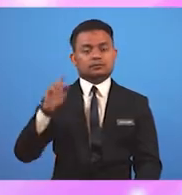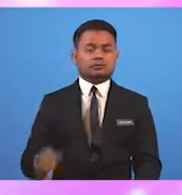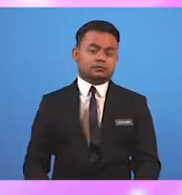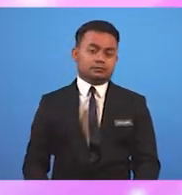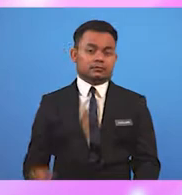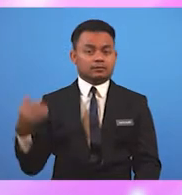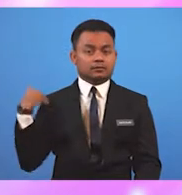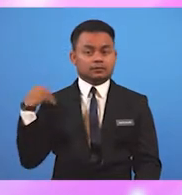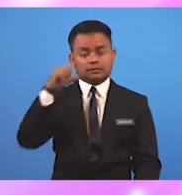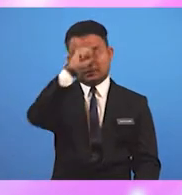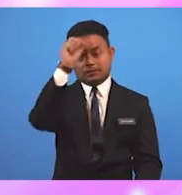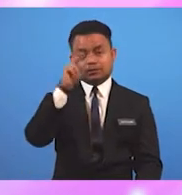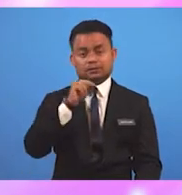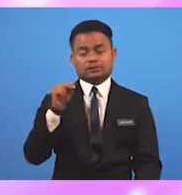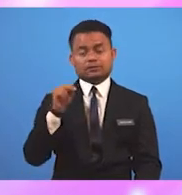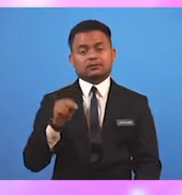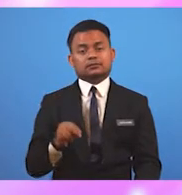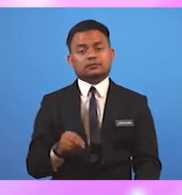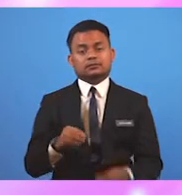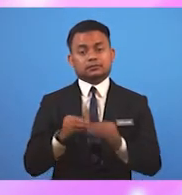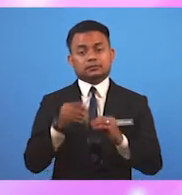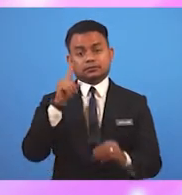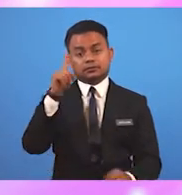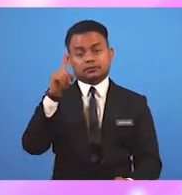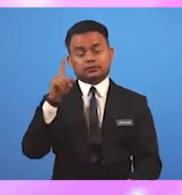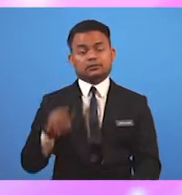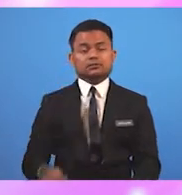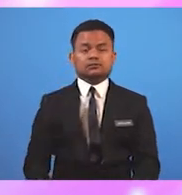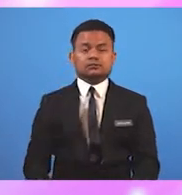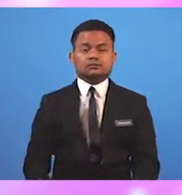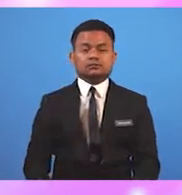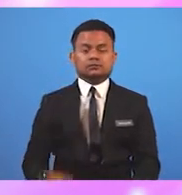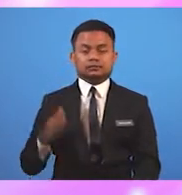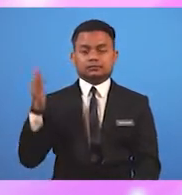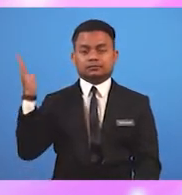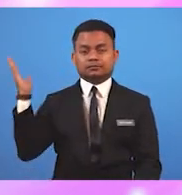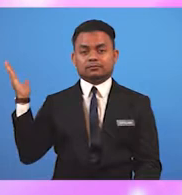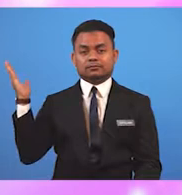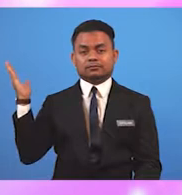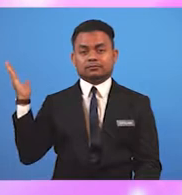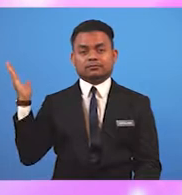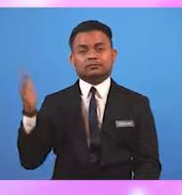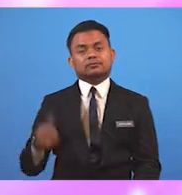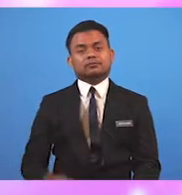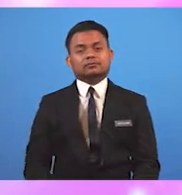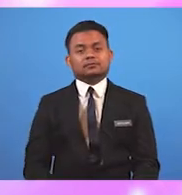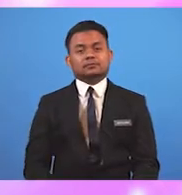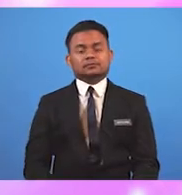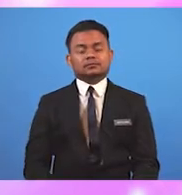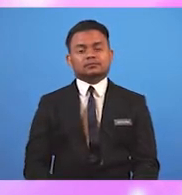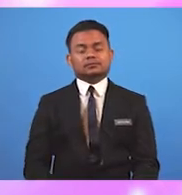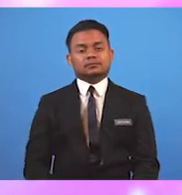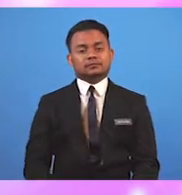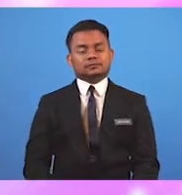Terdapat sedikit soalan. Soalan yang pertama adalah, huraikan dua kaedah pembungkusan seperti